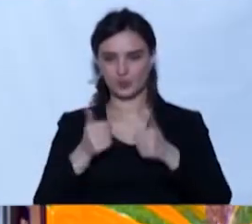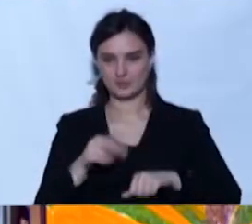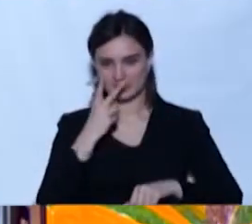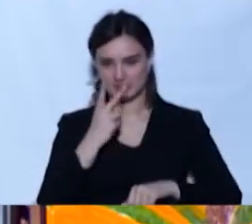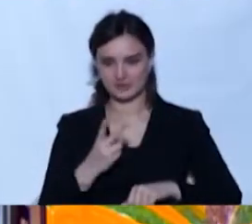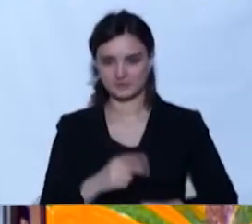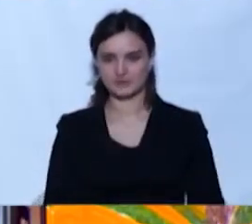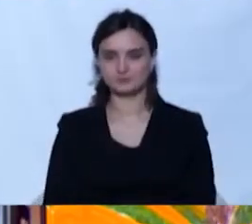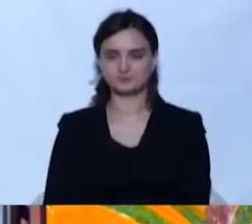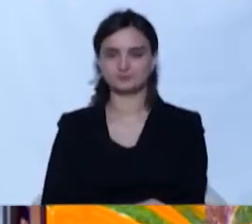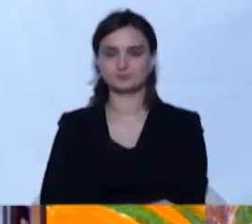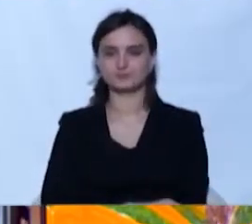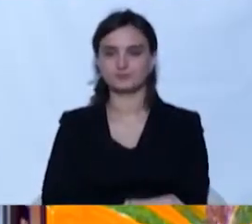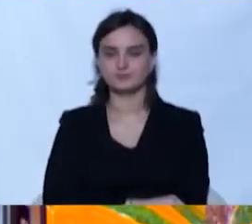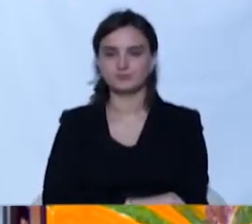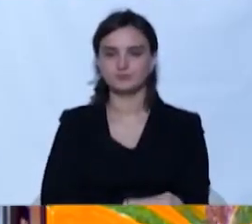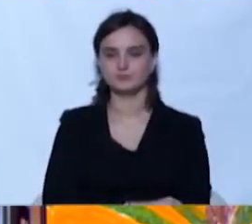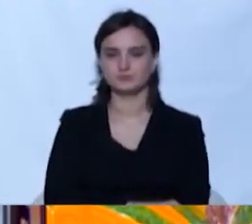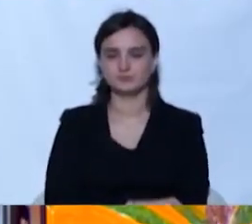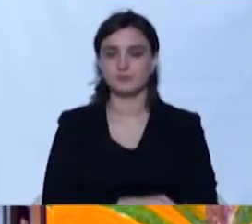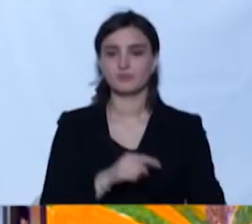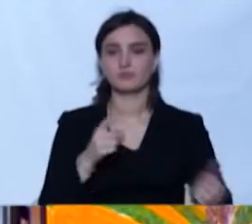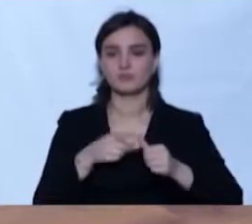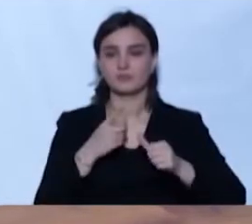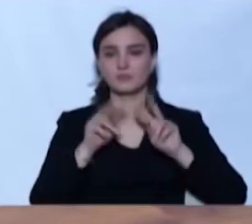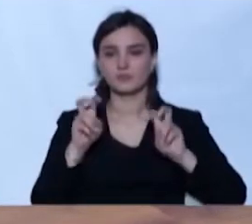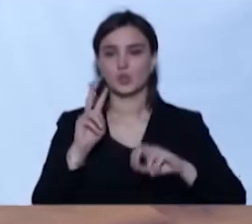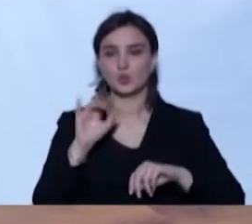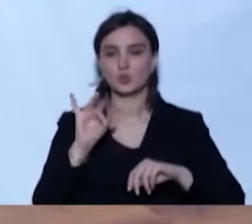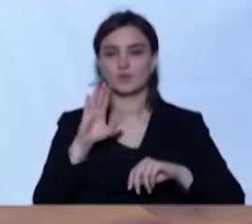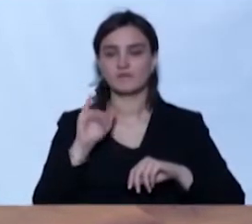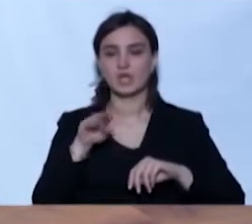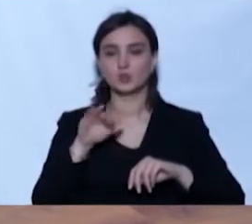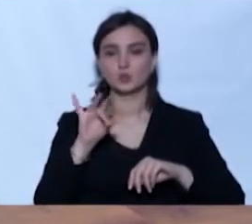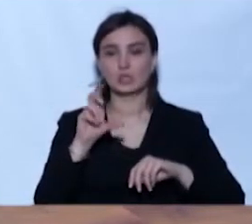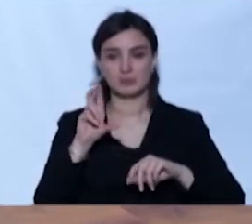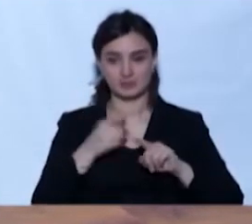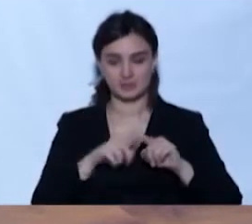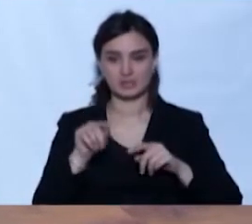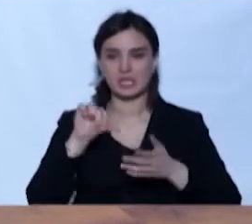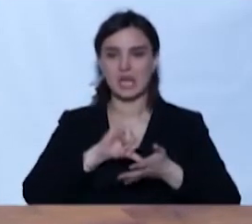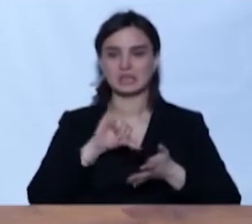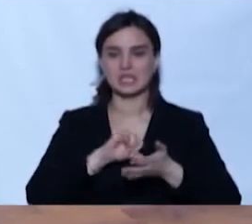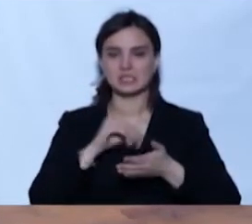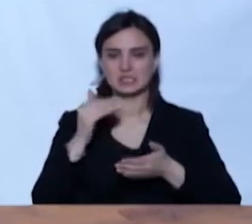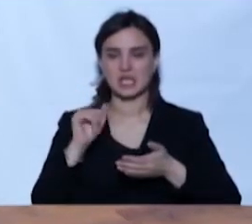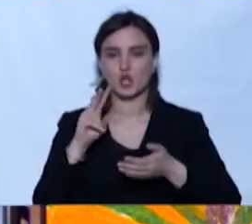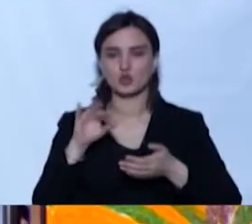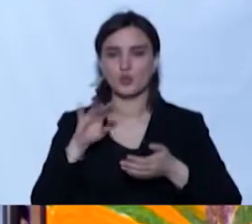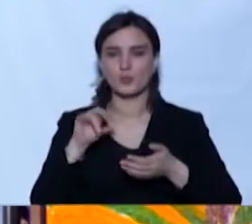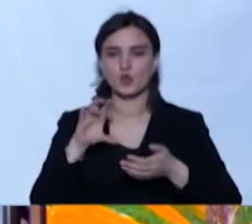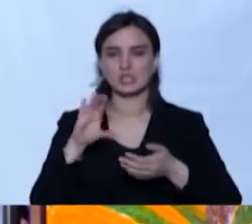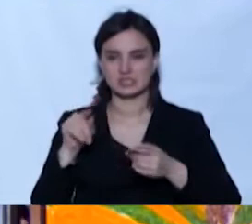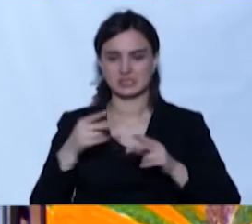ამას კურვატურები ეწოდება და ათენის აკროპოლისი ამ თვალსაზრისით, აკროპოლისის ეს ტაძარი